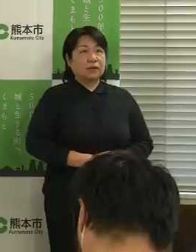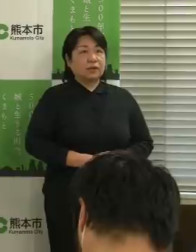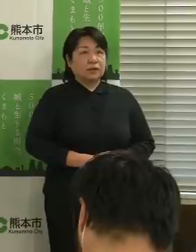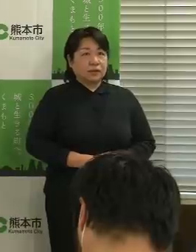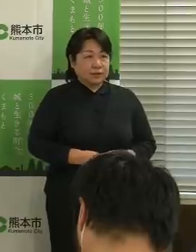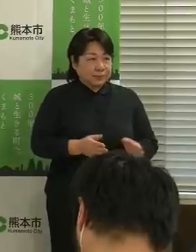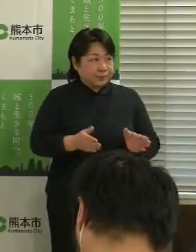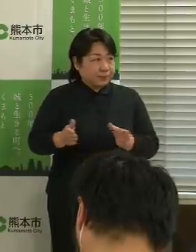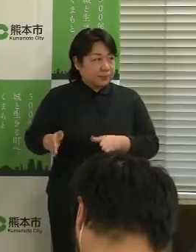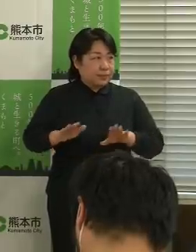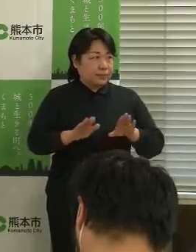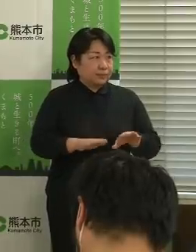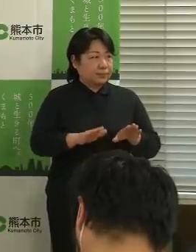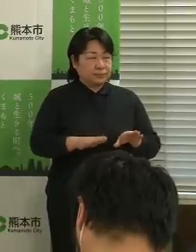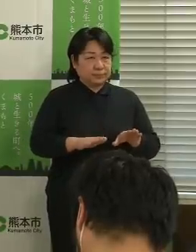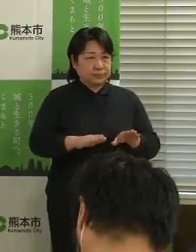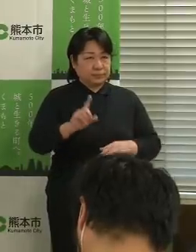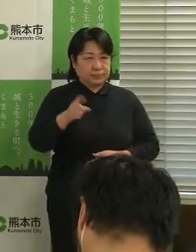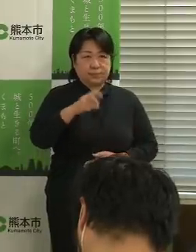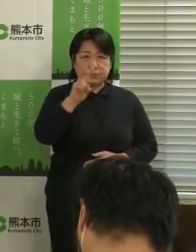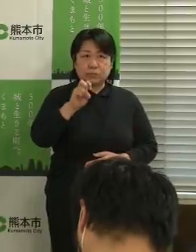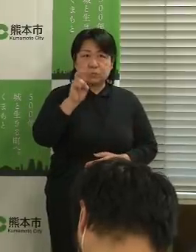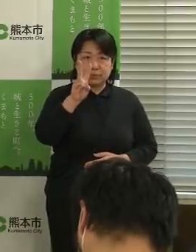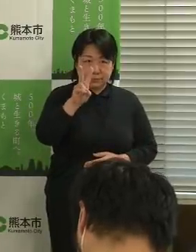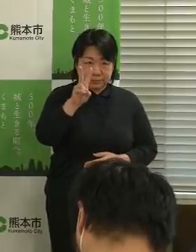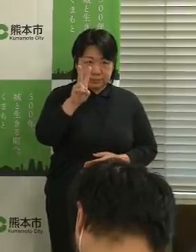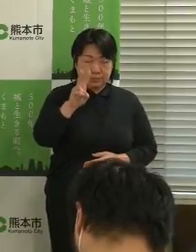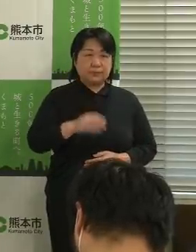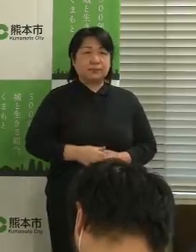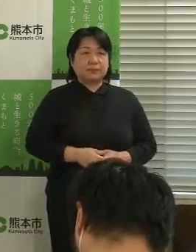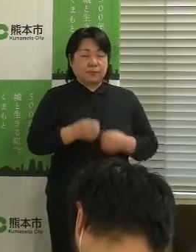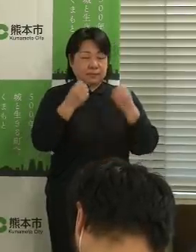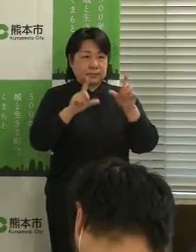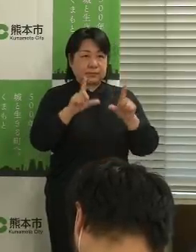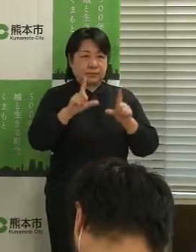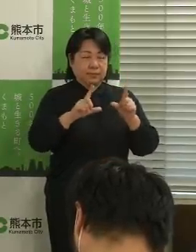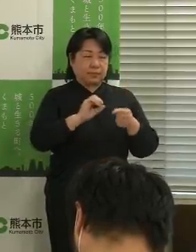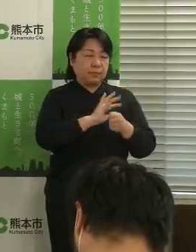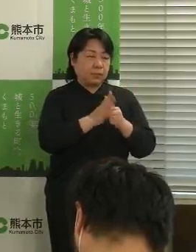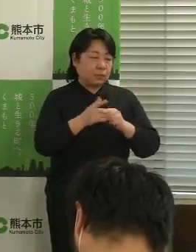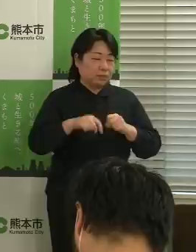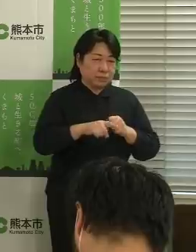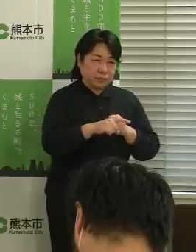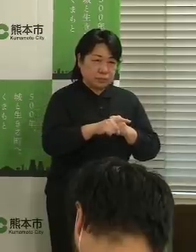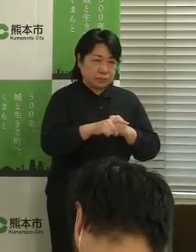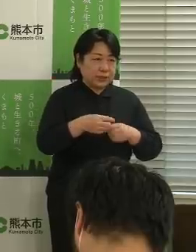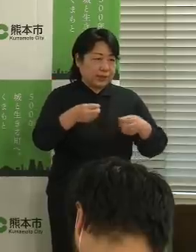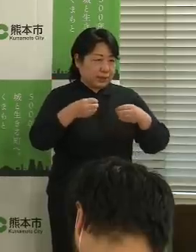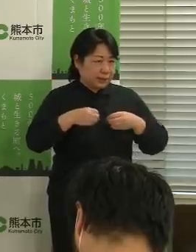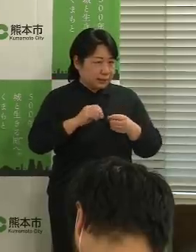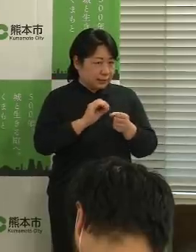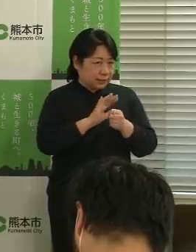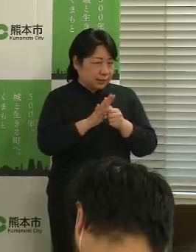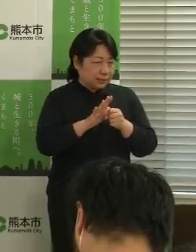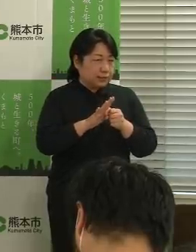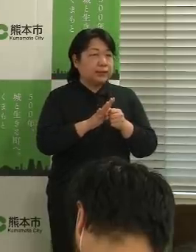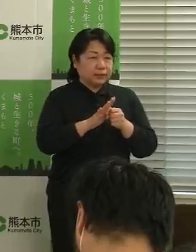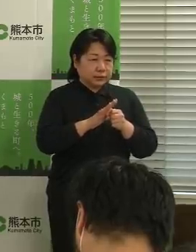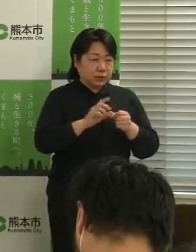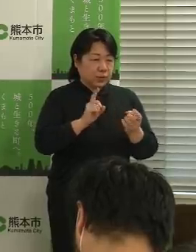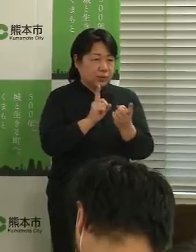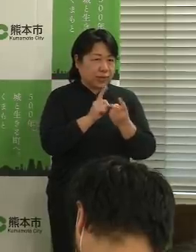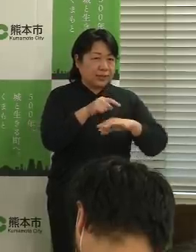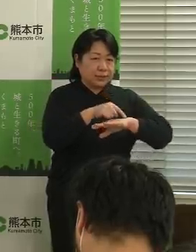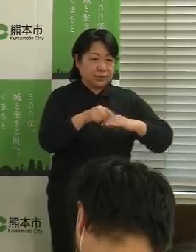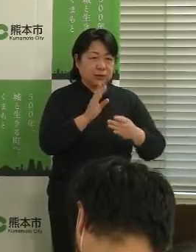それでは本日第12回新型コロナウイルス感染症対策本部を開催をいたしました